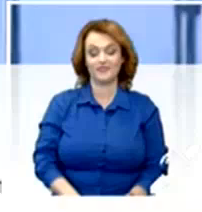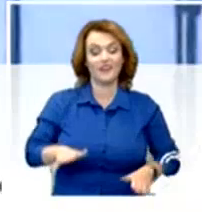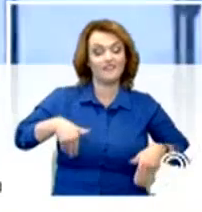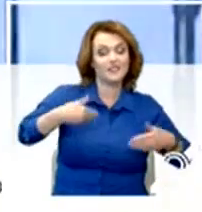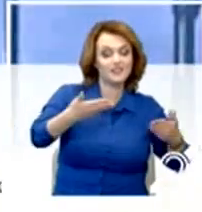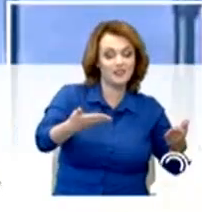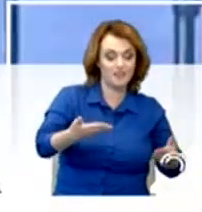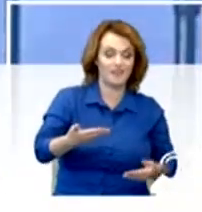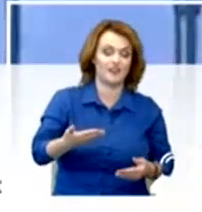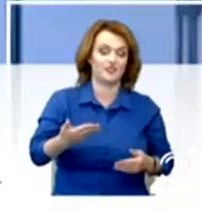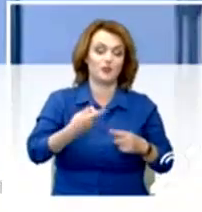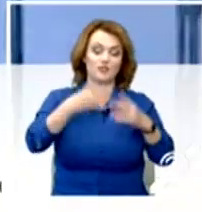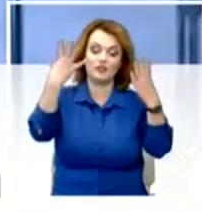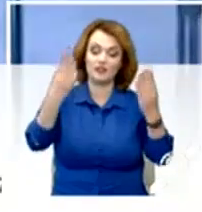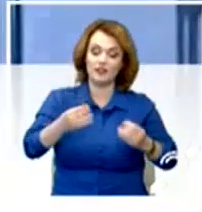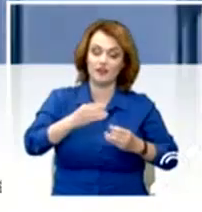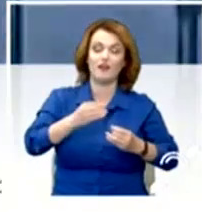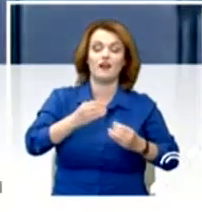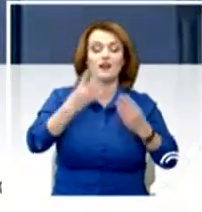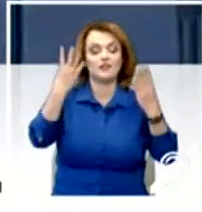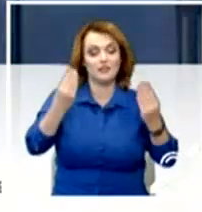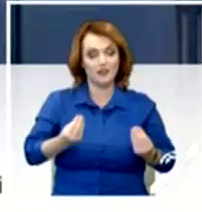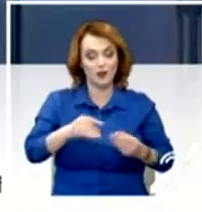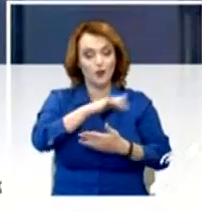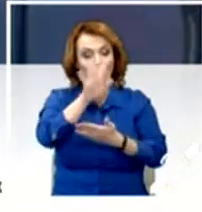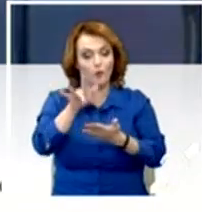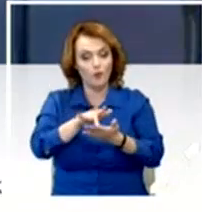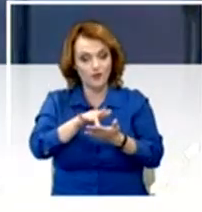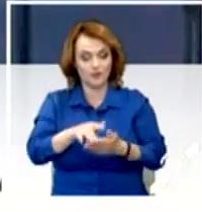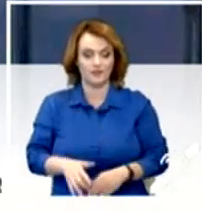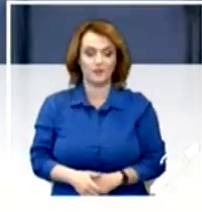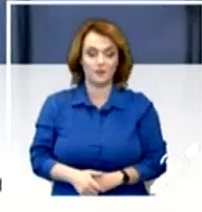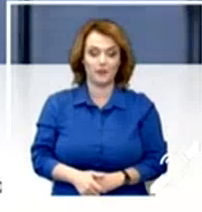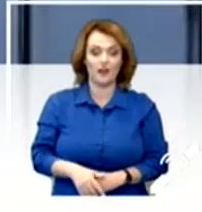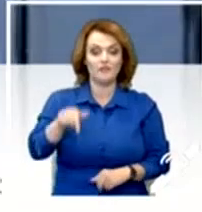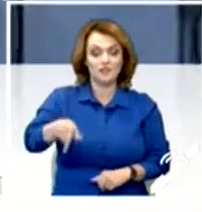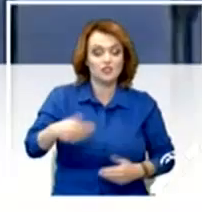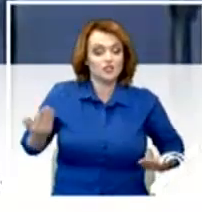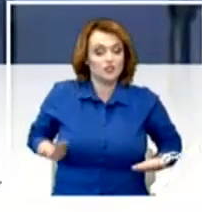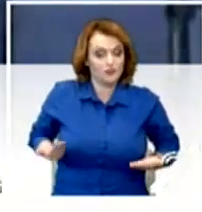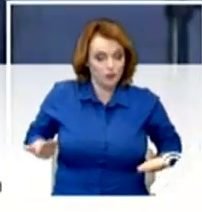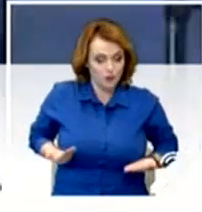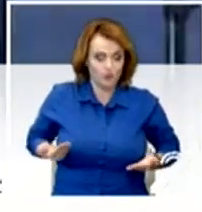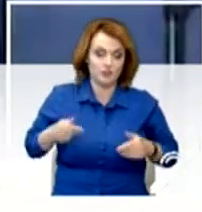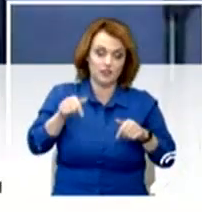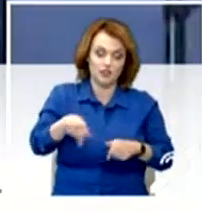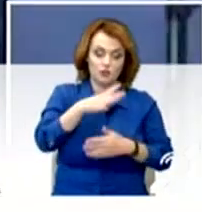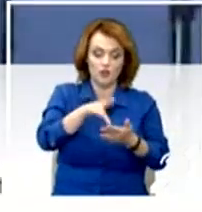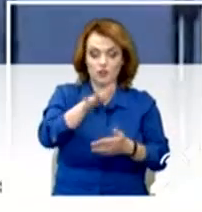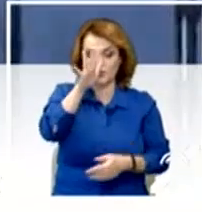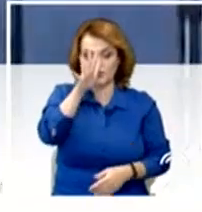Felicit cu ziua orașului în care trăiți, care vă formează și pe care îl formați în multe